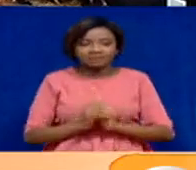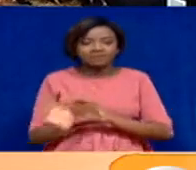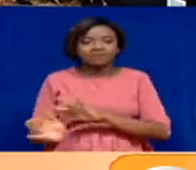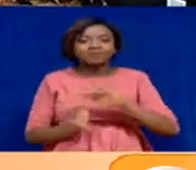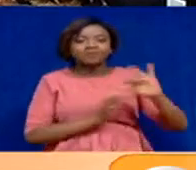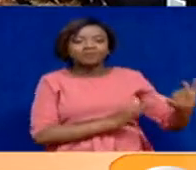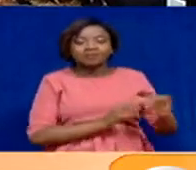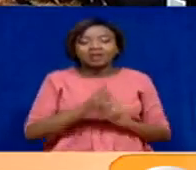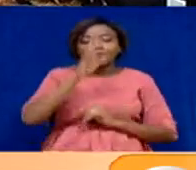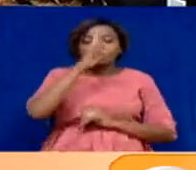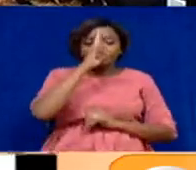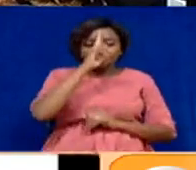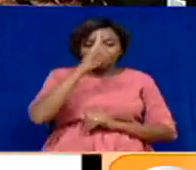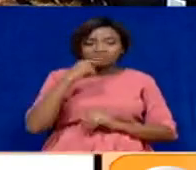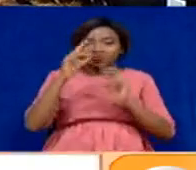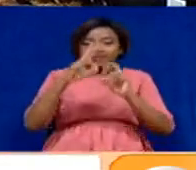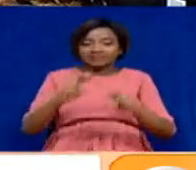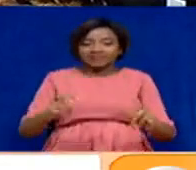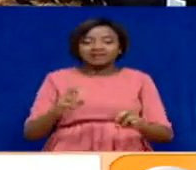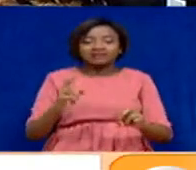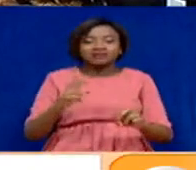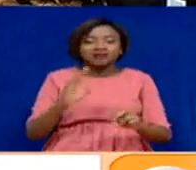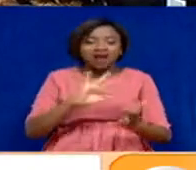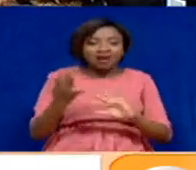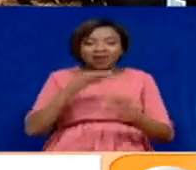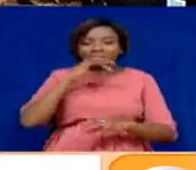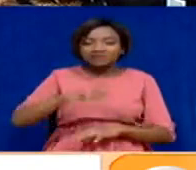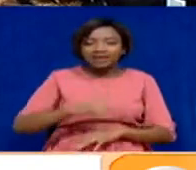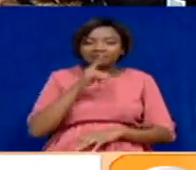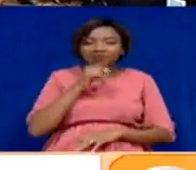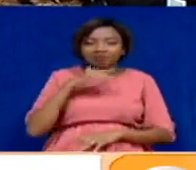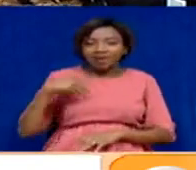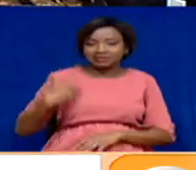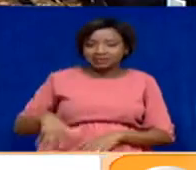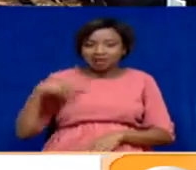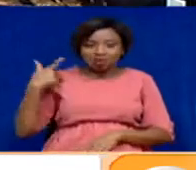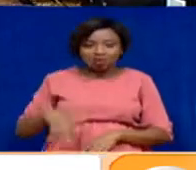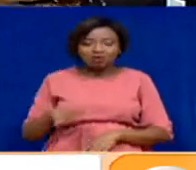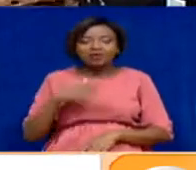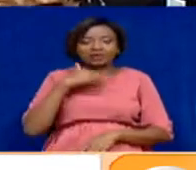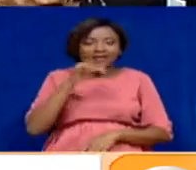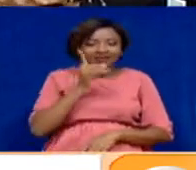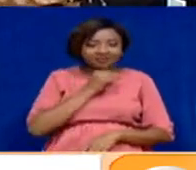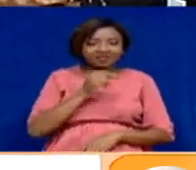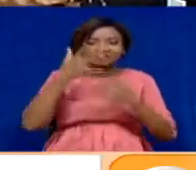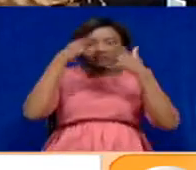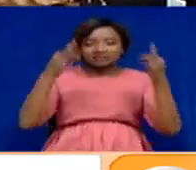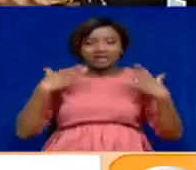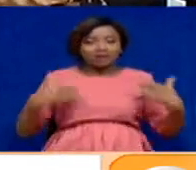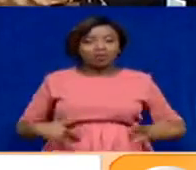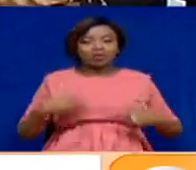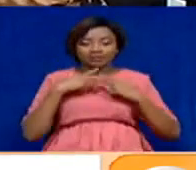Lakini maafisa wanaochunguza kifo cha mwanawe mbunge mteule David Sankok, Memusi Sankok, wameamuru upasuaji wa